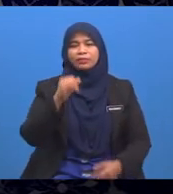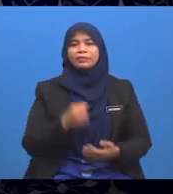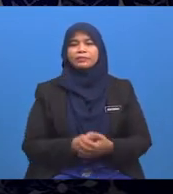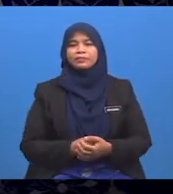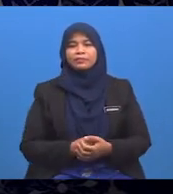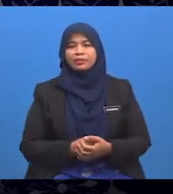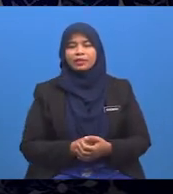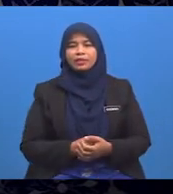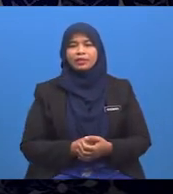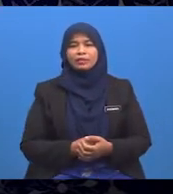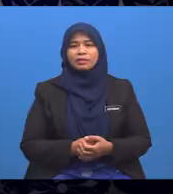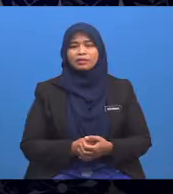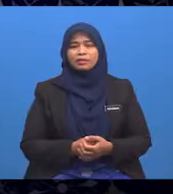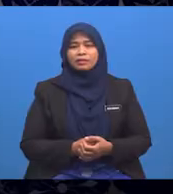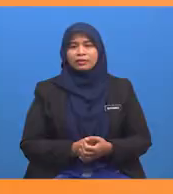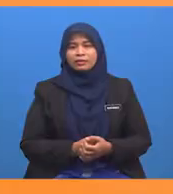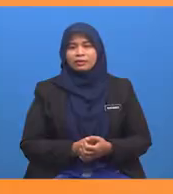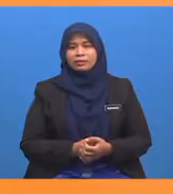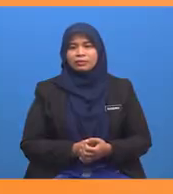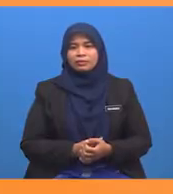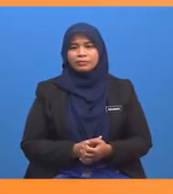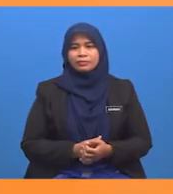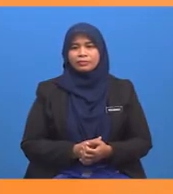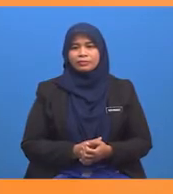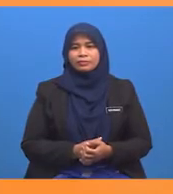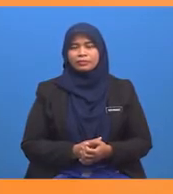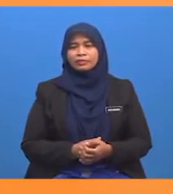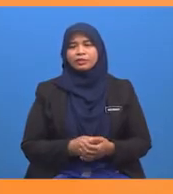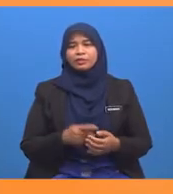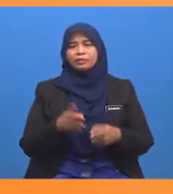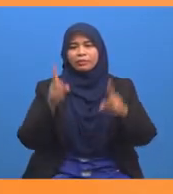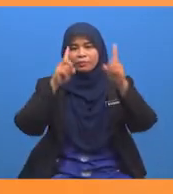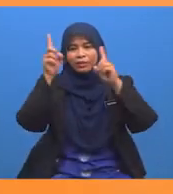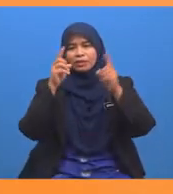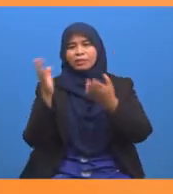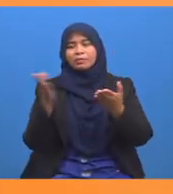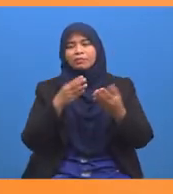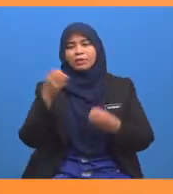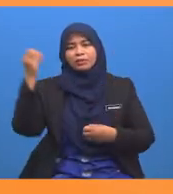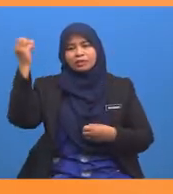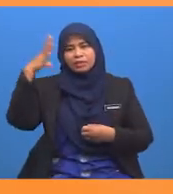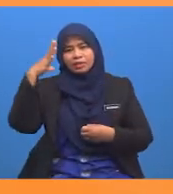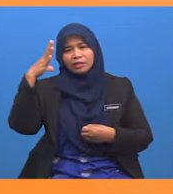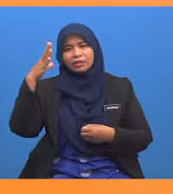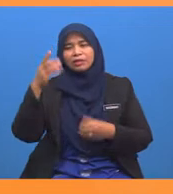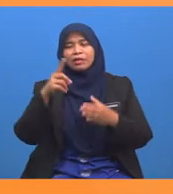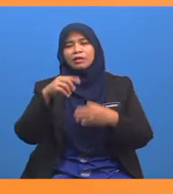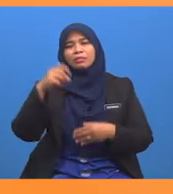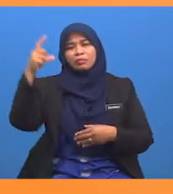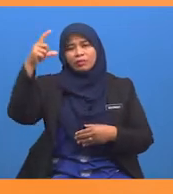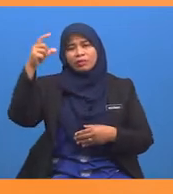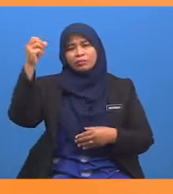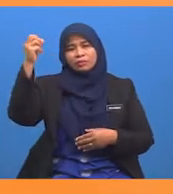Jumaat sebagai hari tulisan jawi. Kedipan bintang membawa cahaya. Bulan